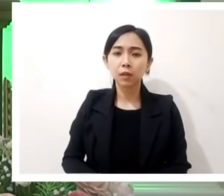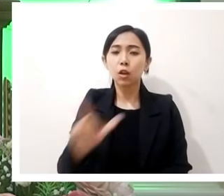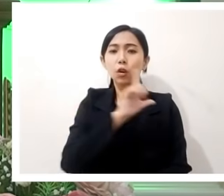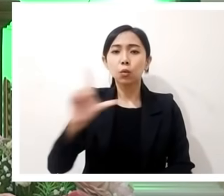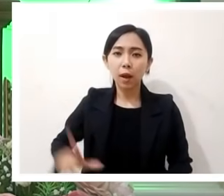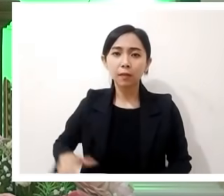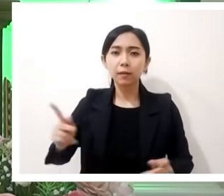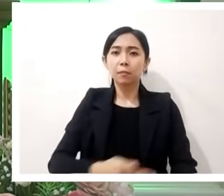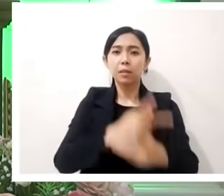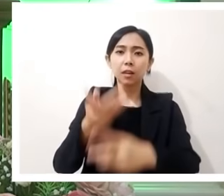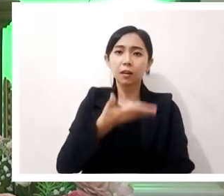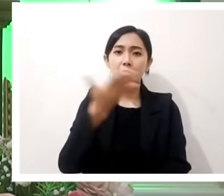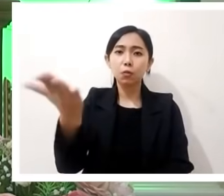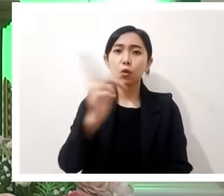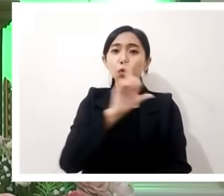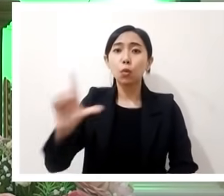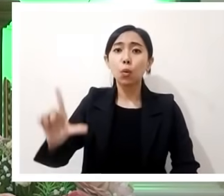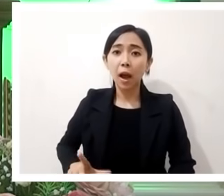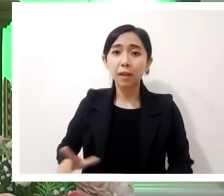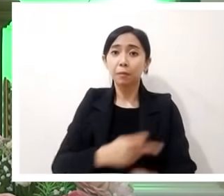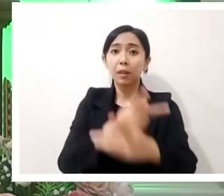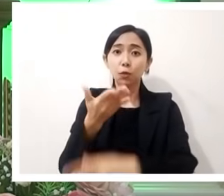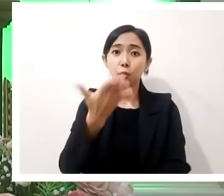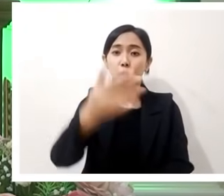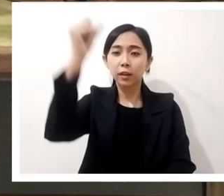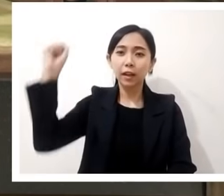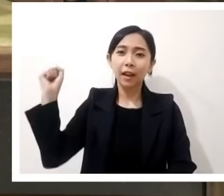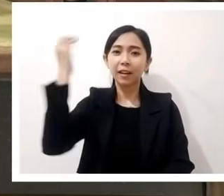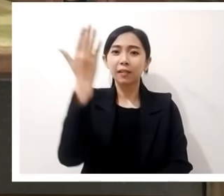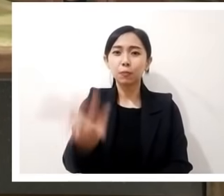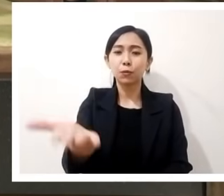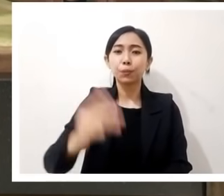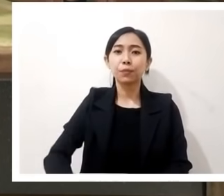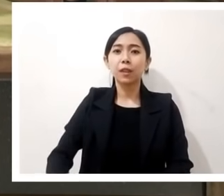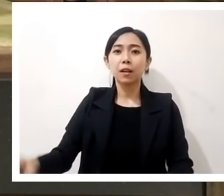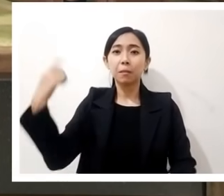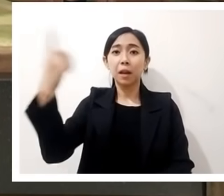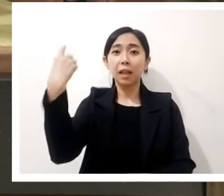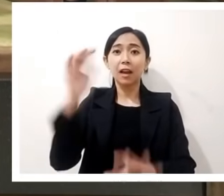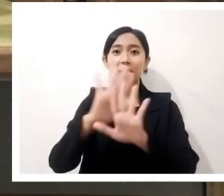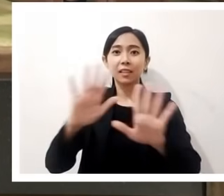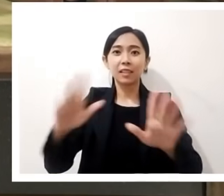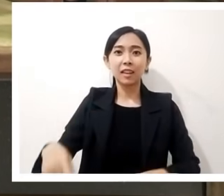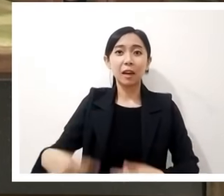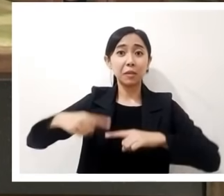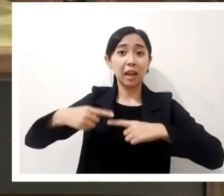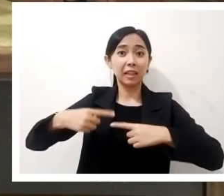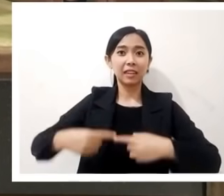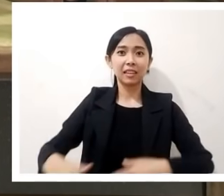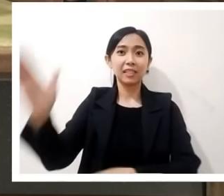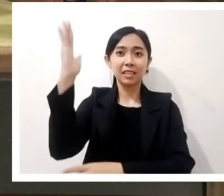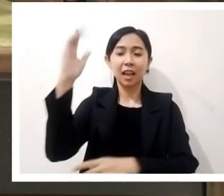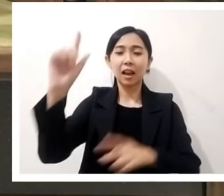Tuhanlah penjagamu, Tuhanlah naunganmu di sebelah tangan kananmu. Matahari tidak akan menyakiti engkau pada waktu siang